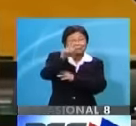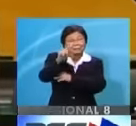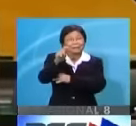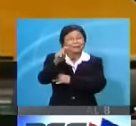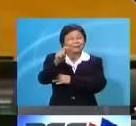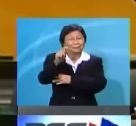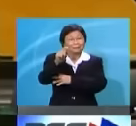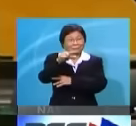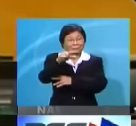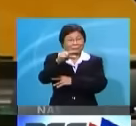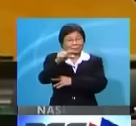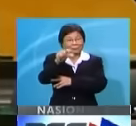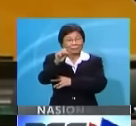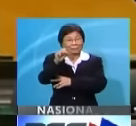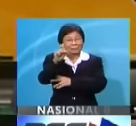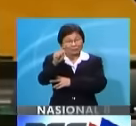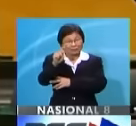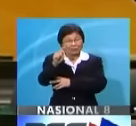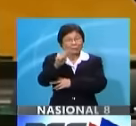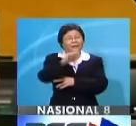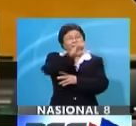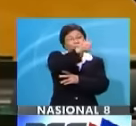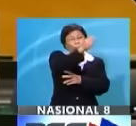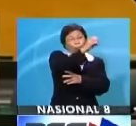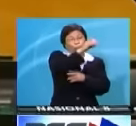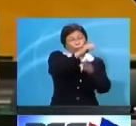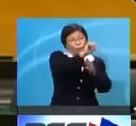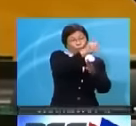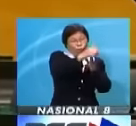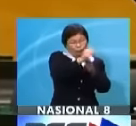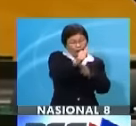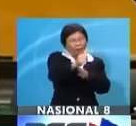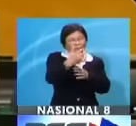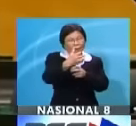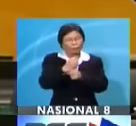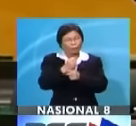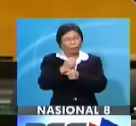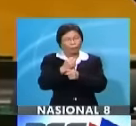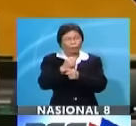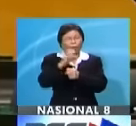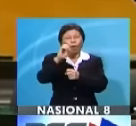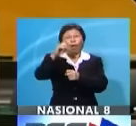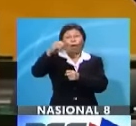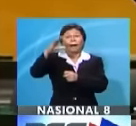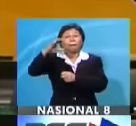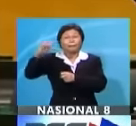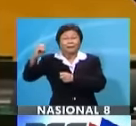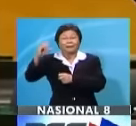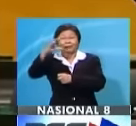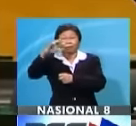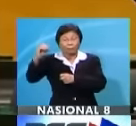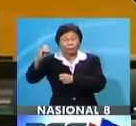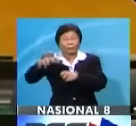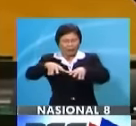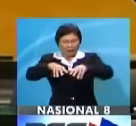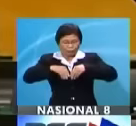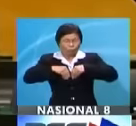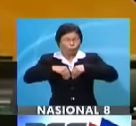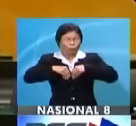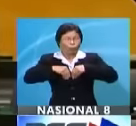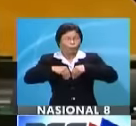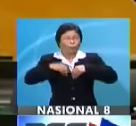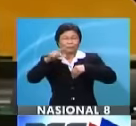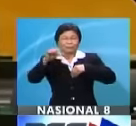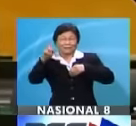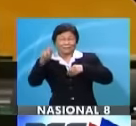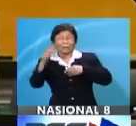bayar RM10, dia dapat RM10, operator absorb the SST. Sekarang